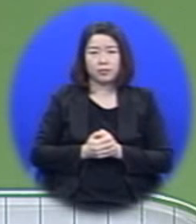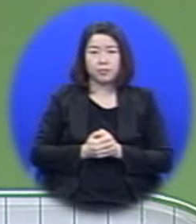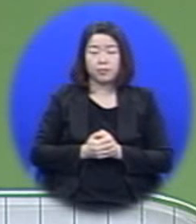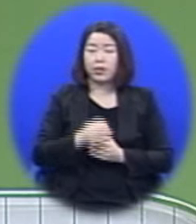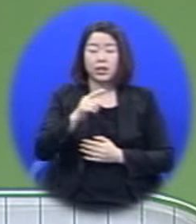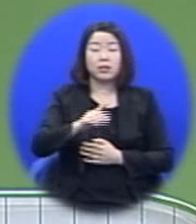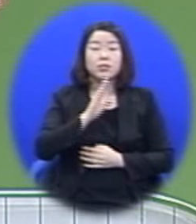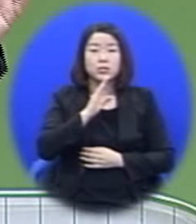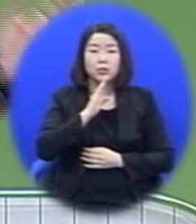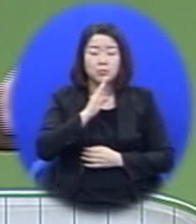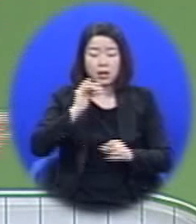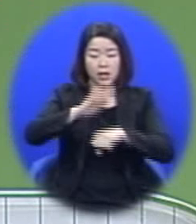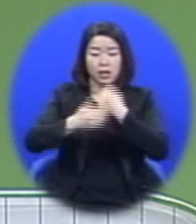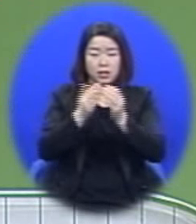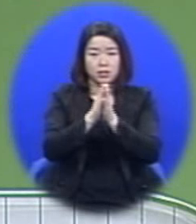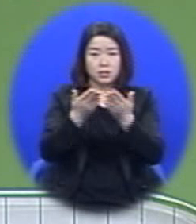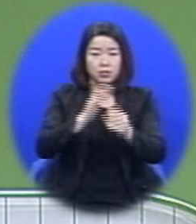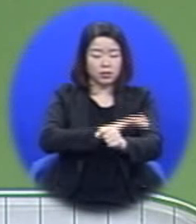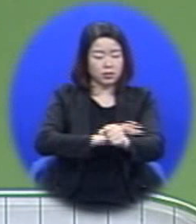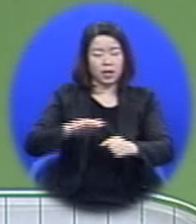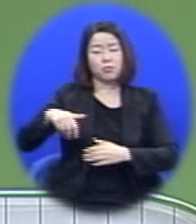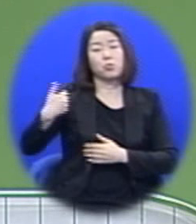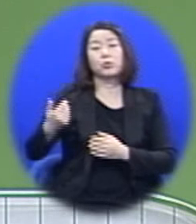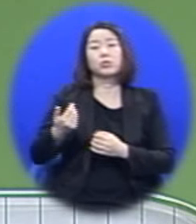그건 정말 성경을 잘 모르시는 거예요.